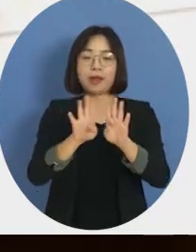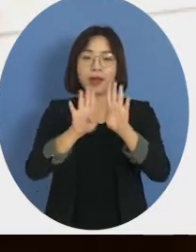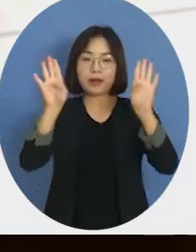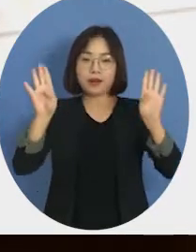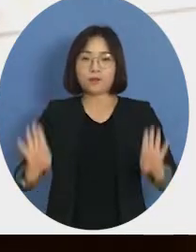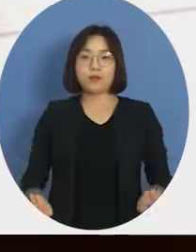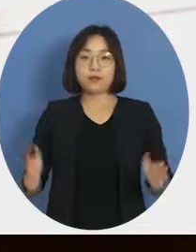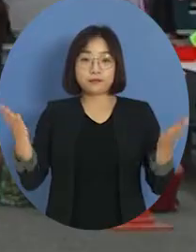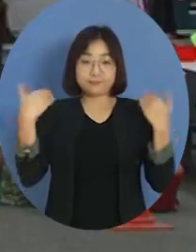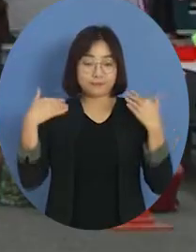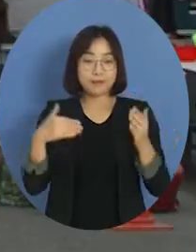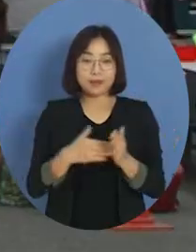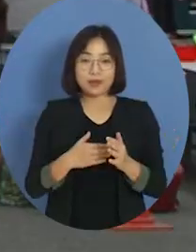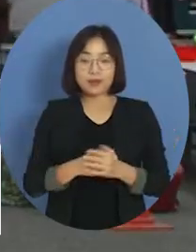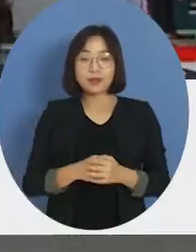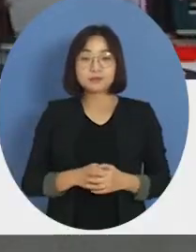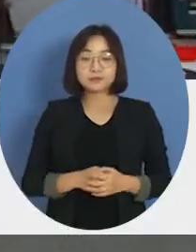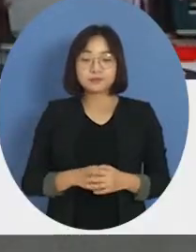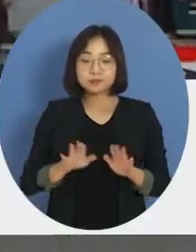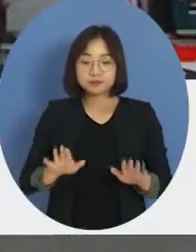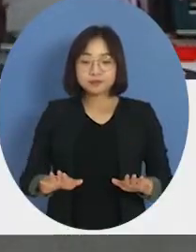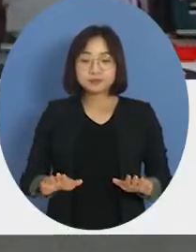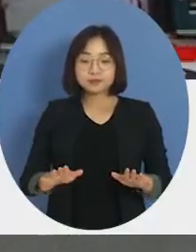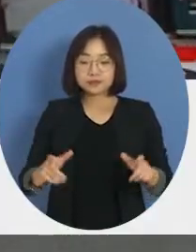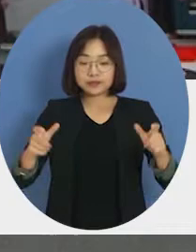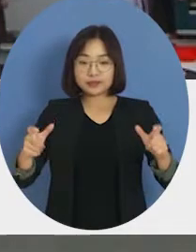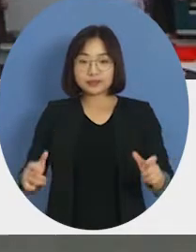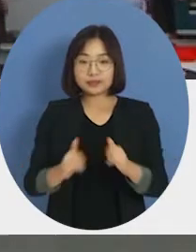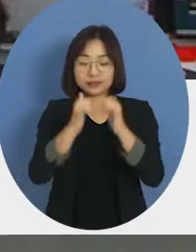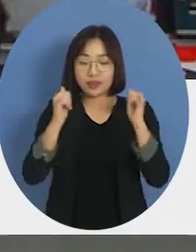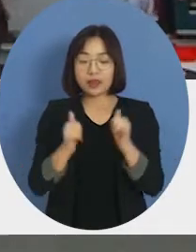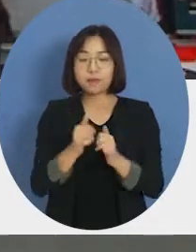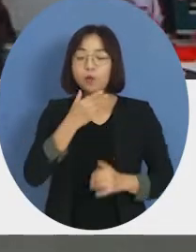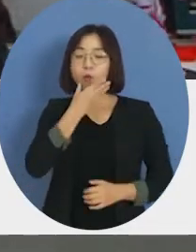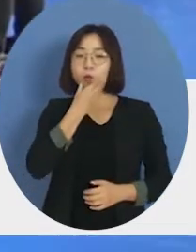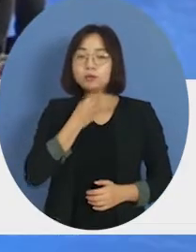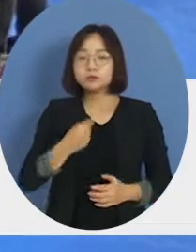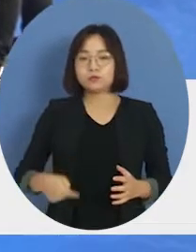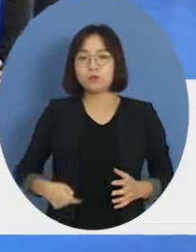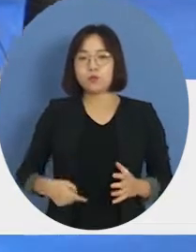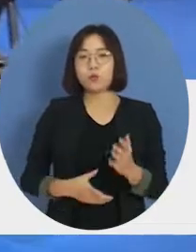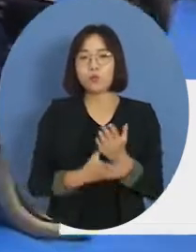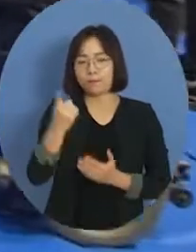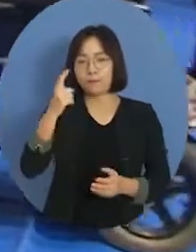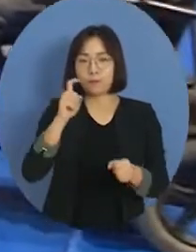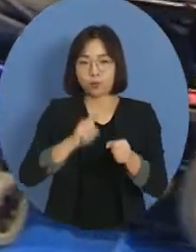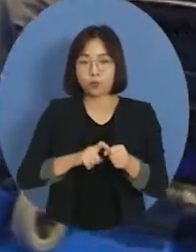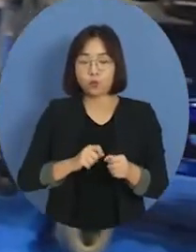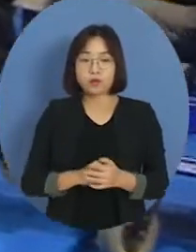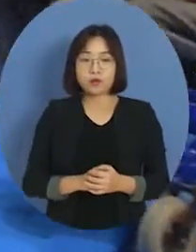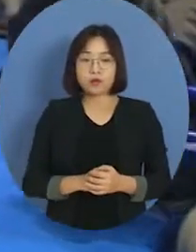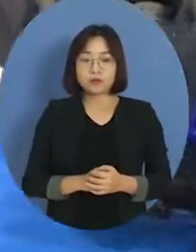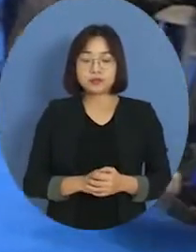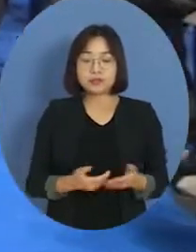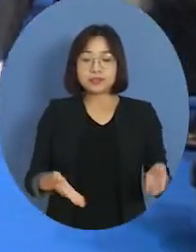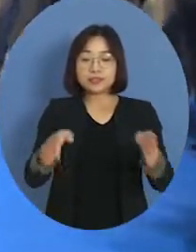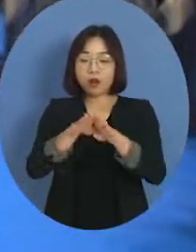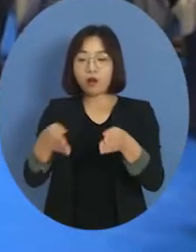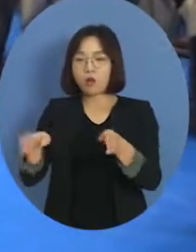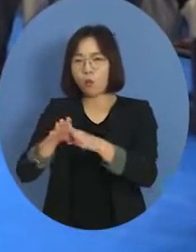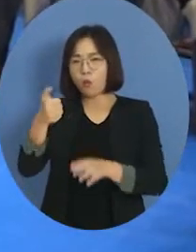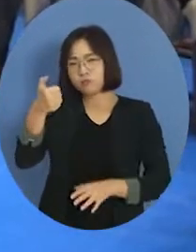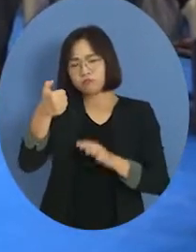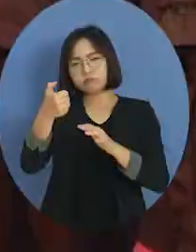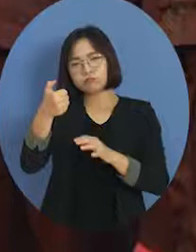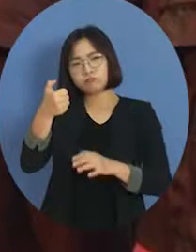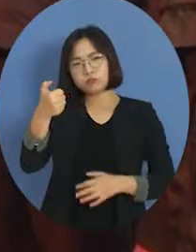개최했습니다. 이번 행사는 지역의 사회복지통합의 장을 열기 위해 마련한 것으로 관내 50여 개 사회복지시설